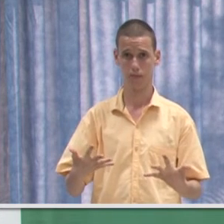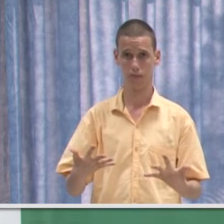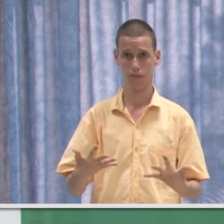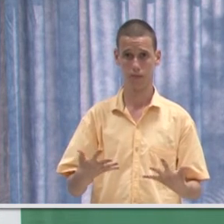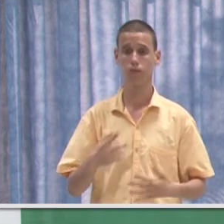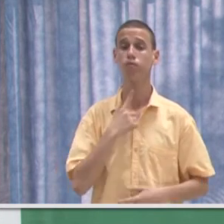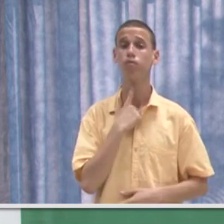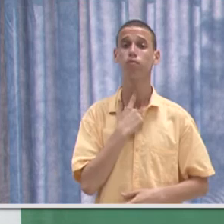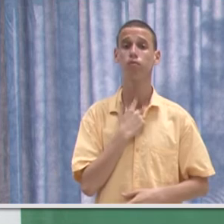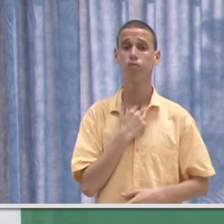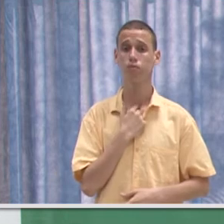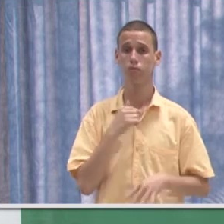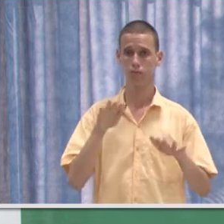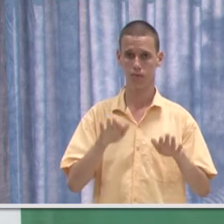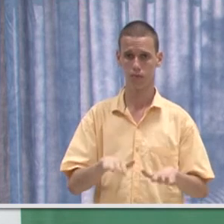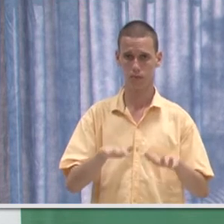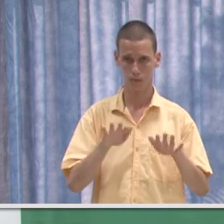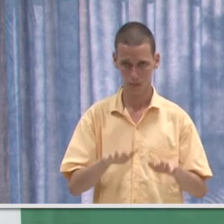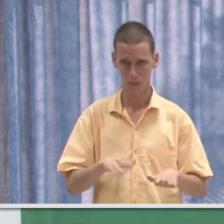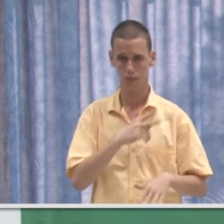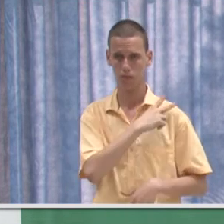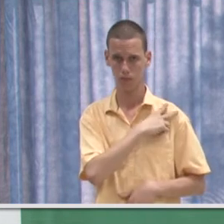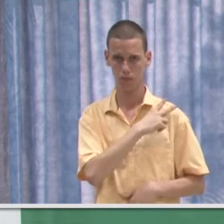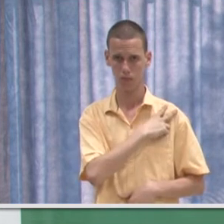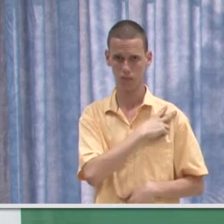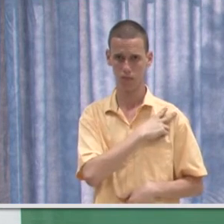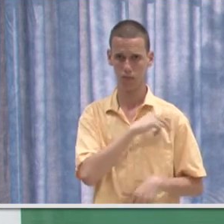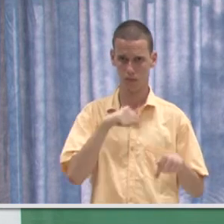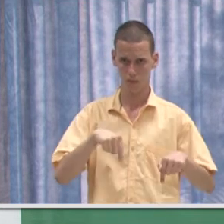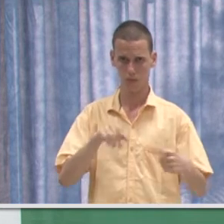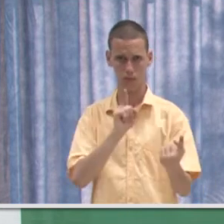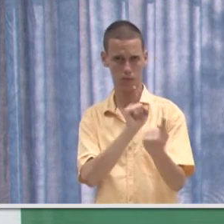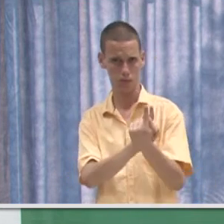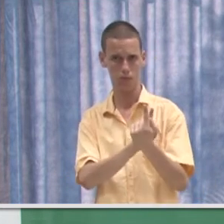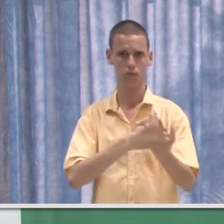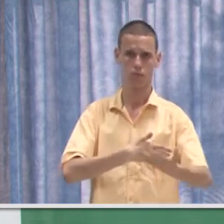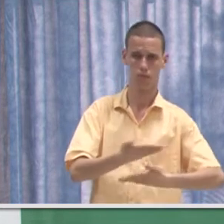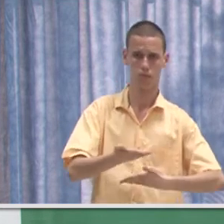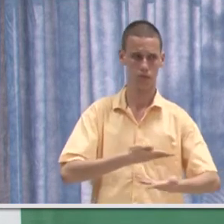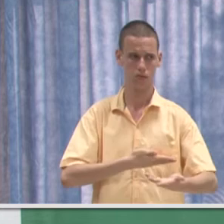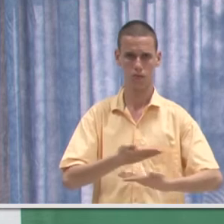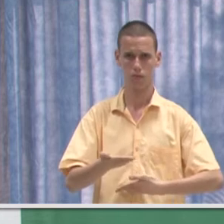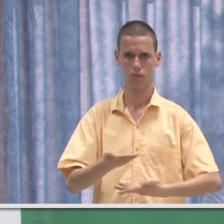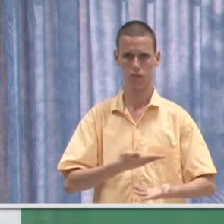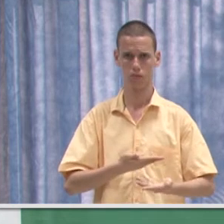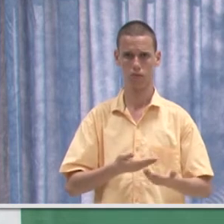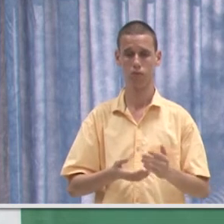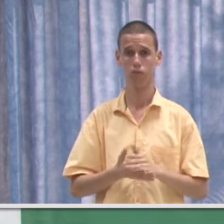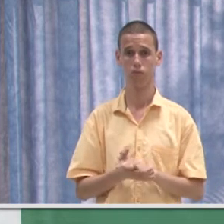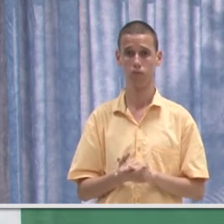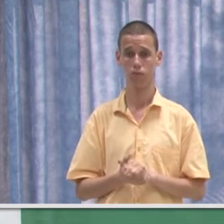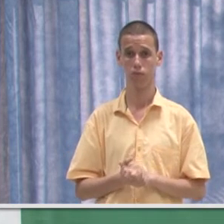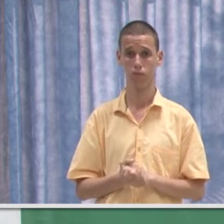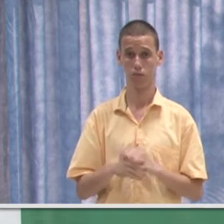11h30 avec autres leadership pour voir tiens un petit quelque chose parce qu'on finit finaliser à ce gars social distancing